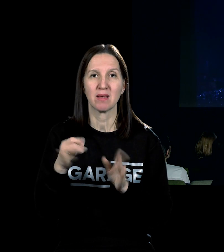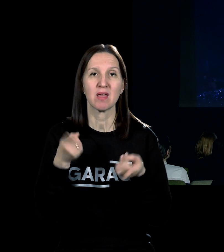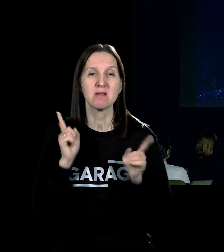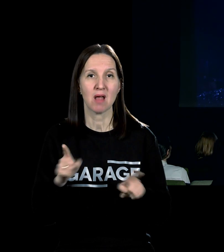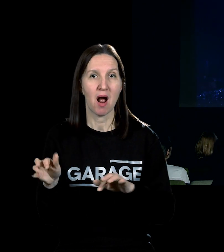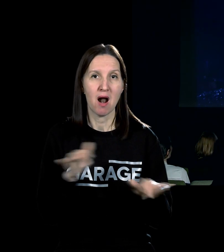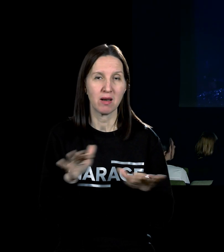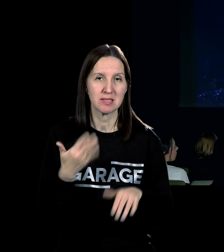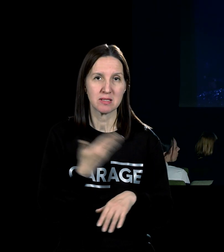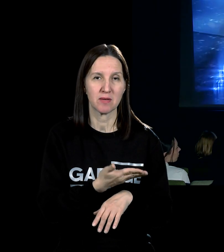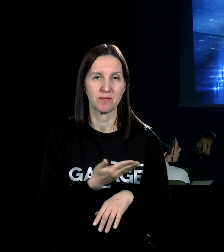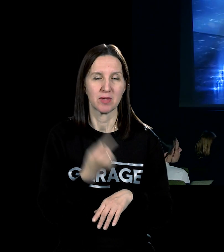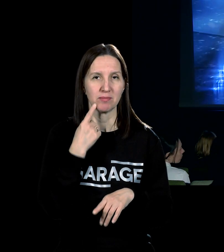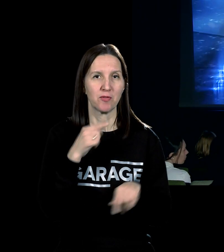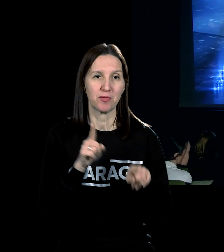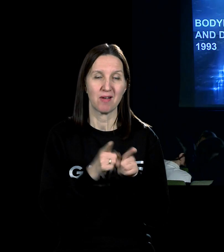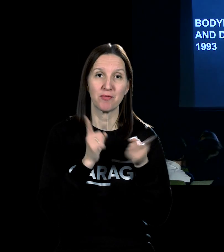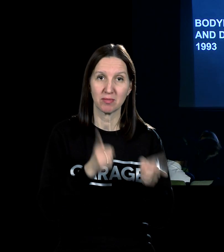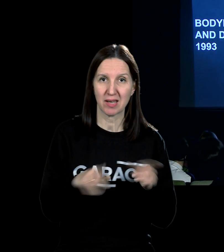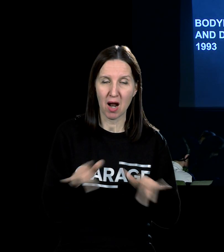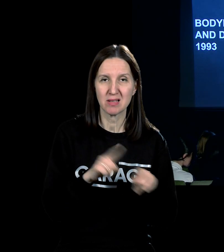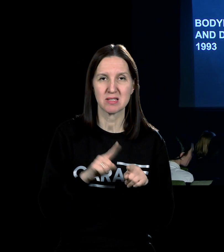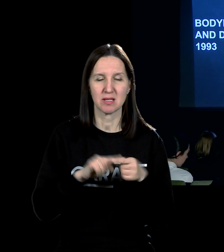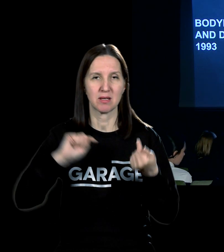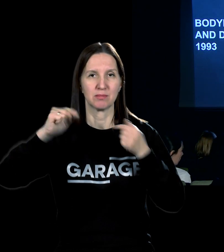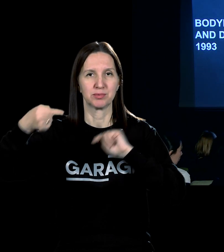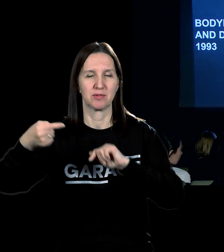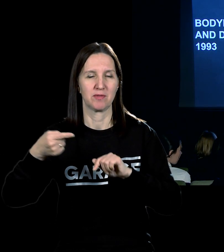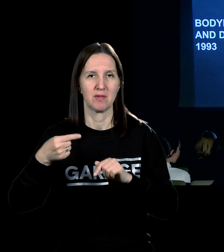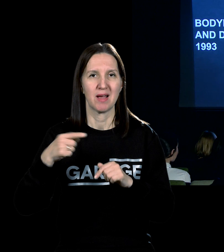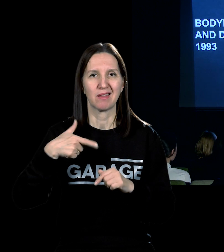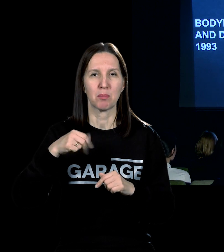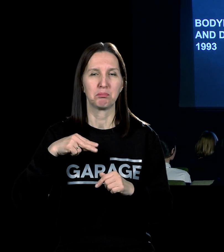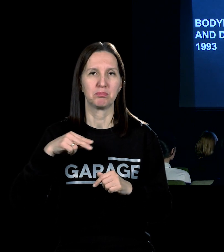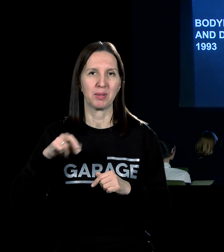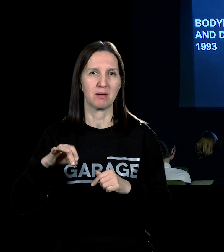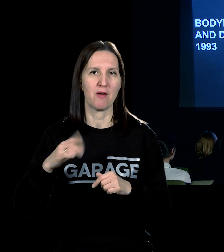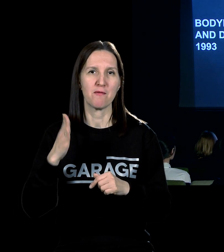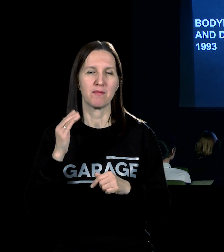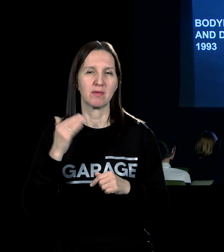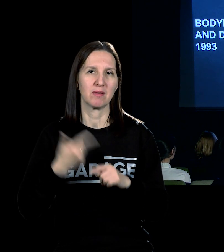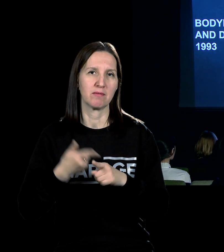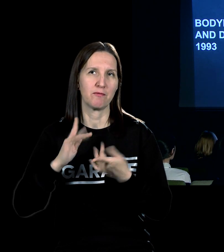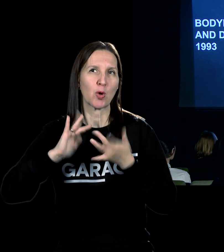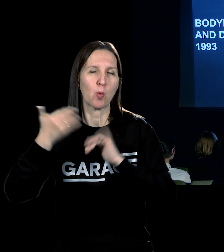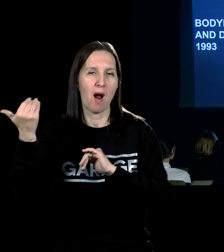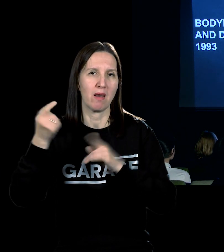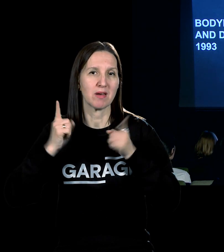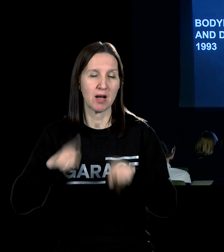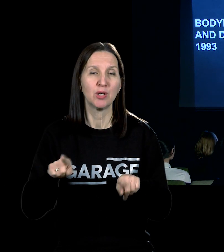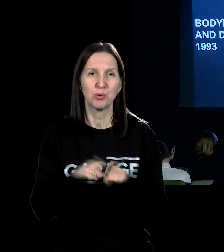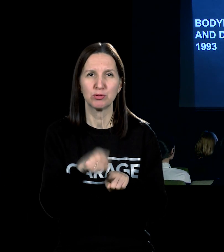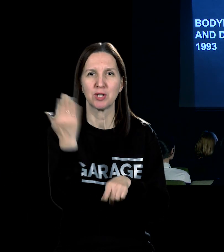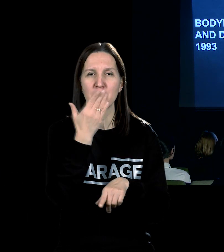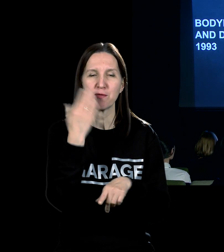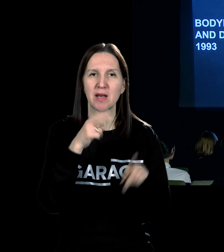реальности, и в виртуальной реальности он там появляется. Фильм, в котором тоже есть, исследуется вот это как бы насилие,